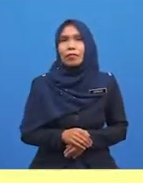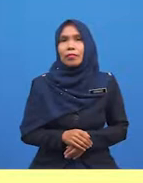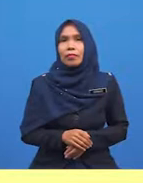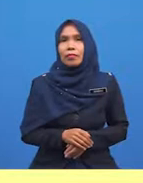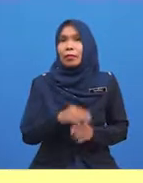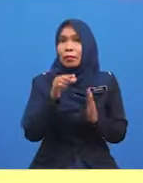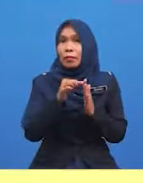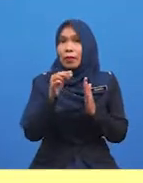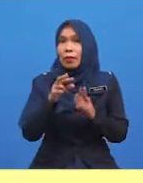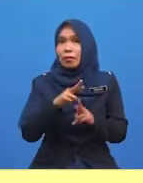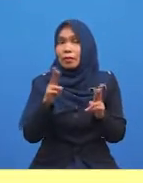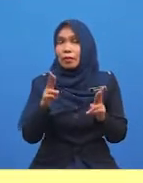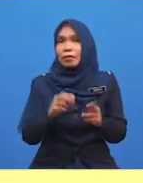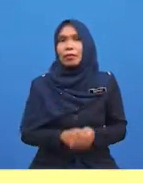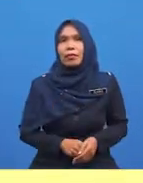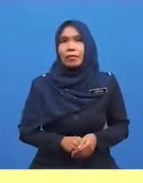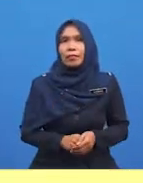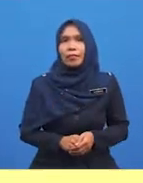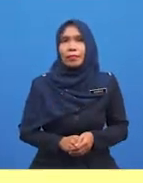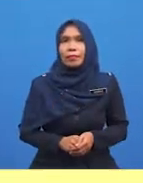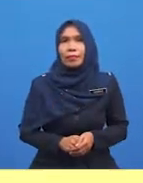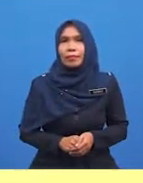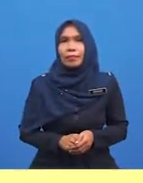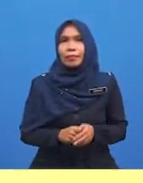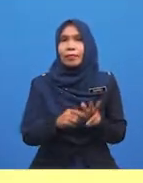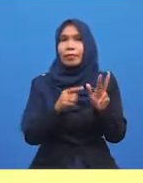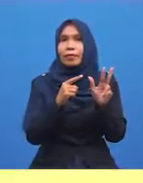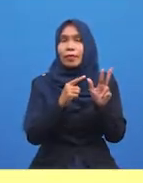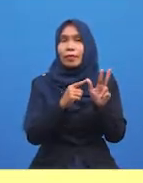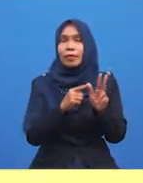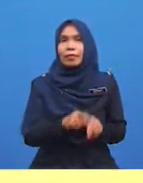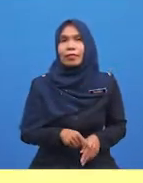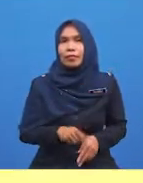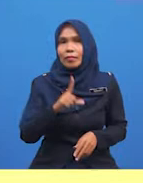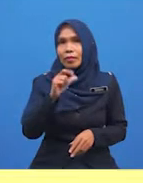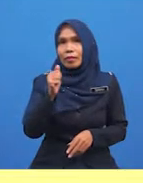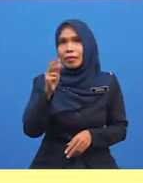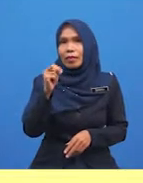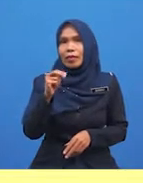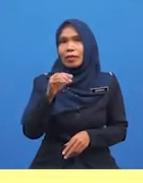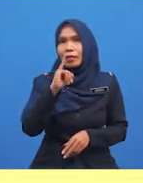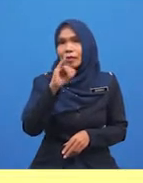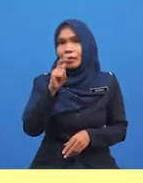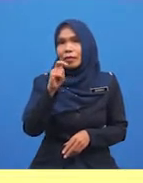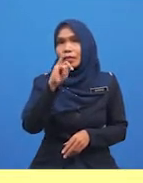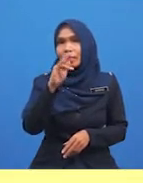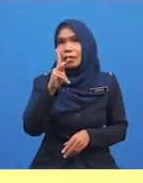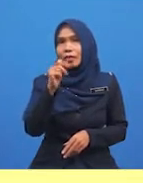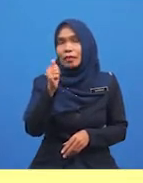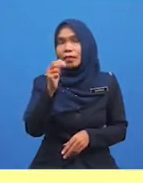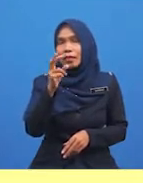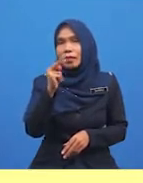raya umum. Ketiga, lantikan wakil-wakil rakyat ini adalah sebagai cara